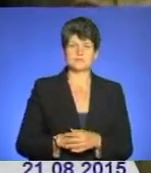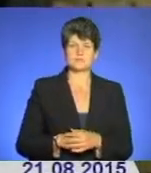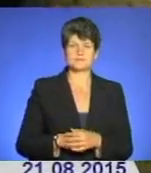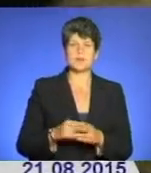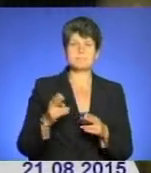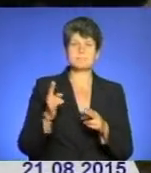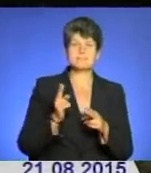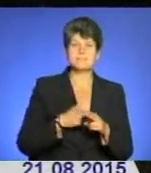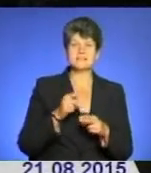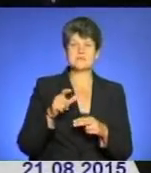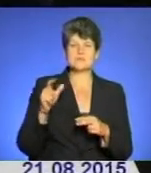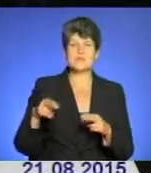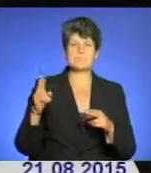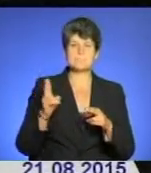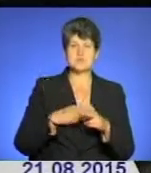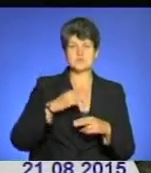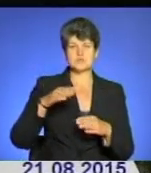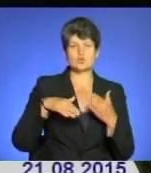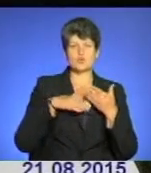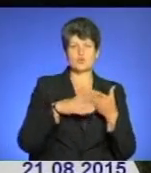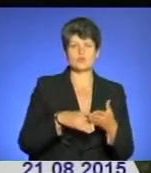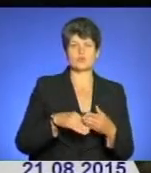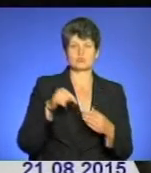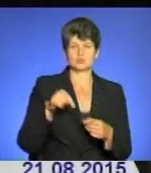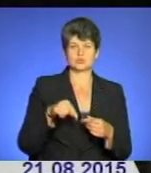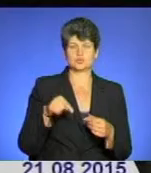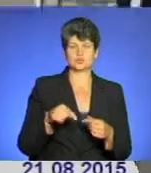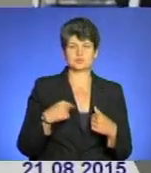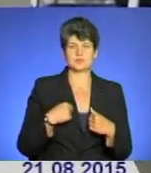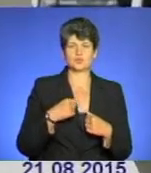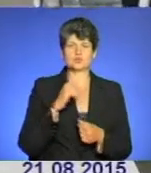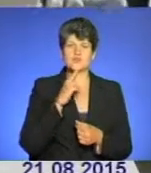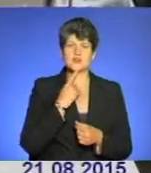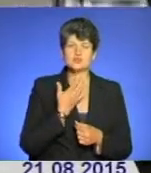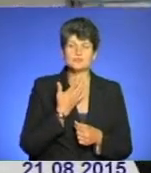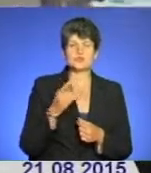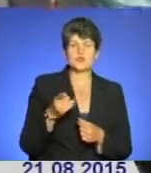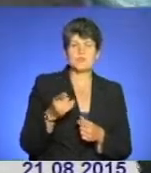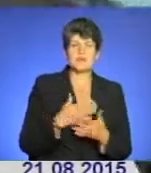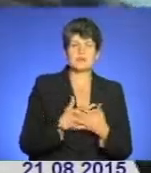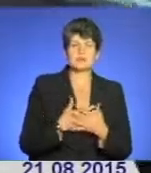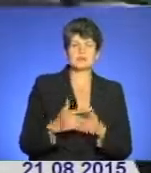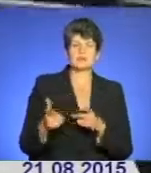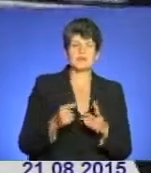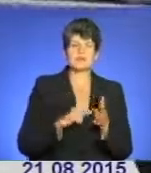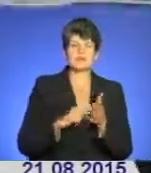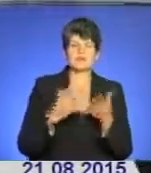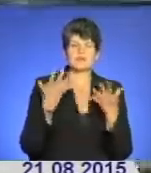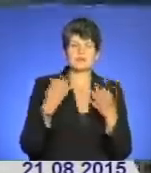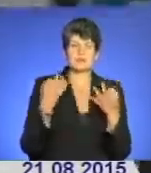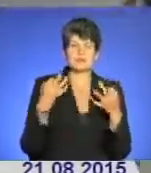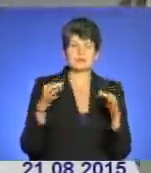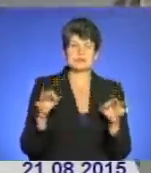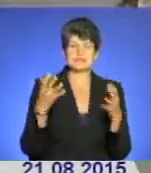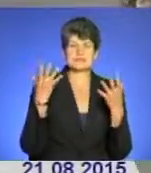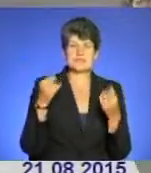без людей, без допомоги, без того всього ми тут, нам тут важко. У Тернополі активно готуються до відзначення Дня Незалежності,